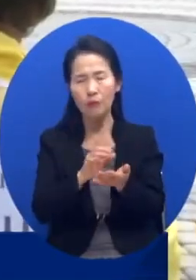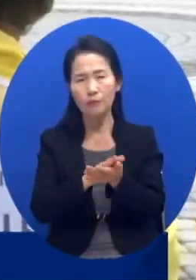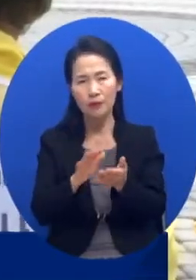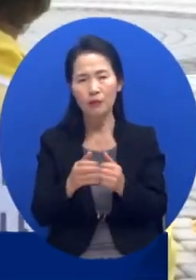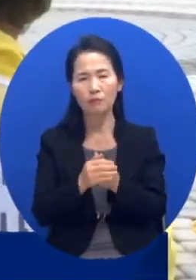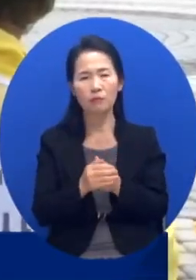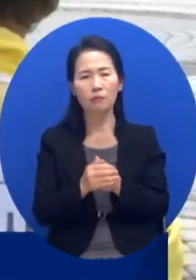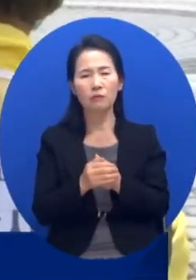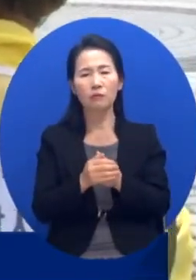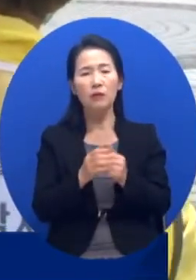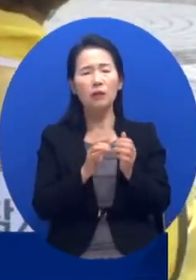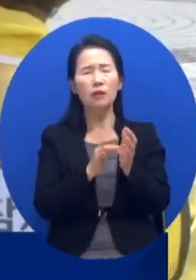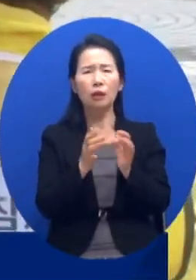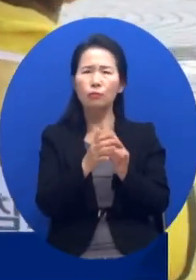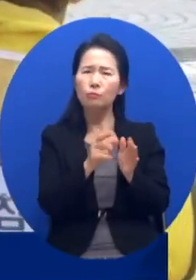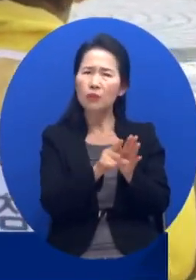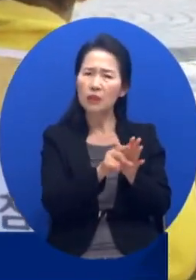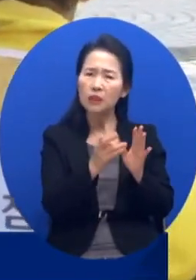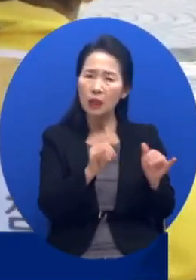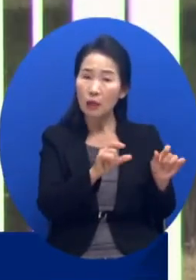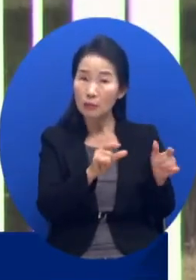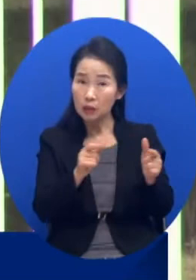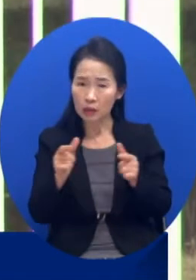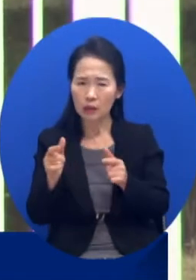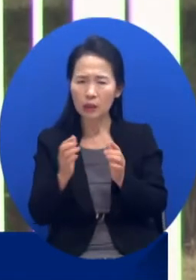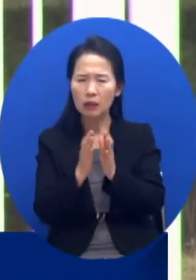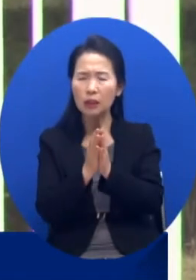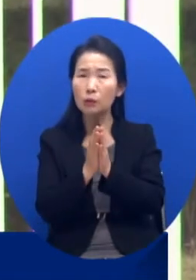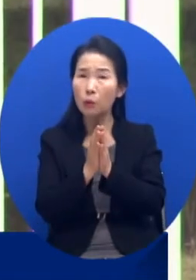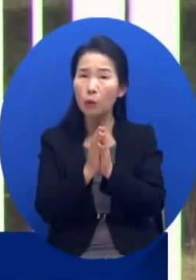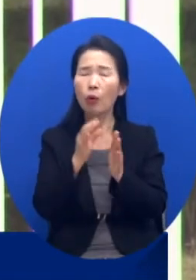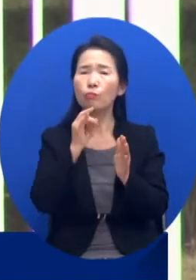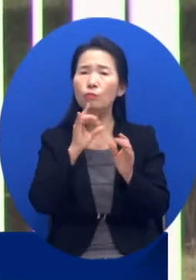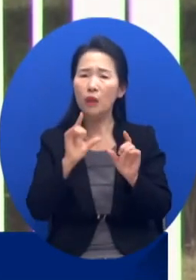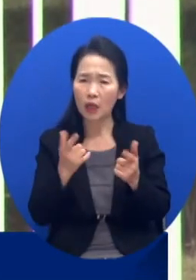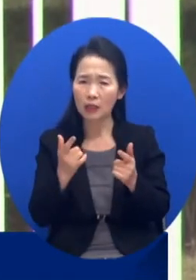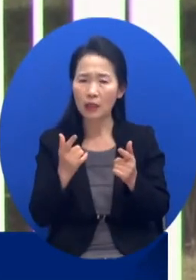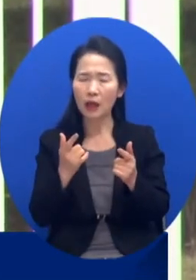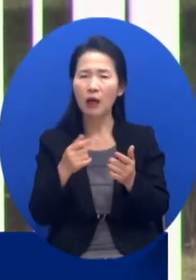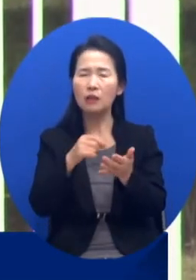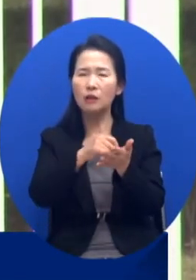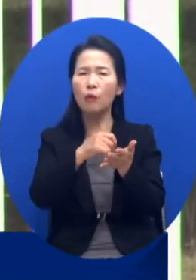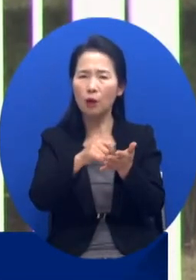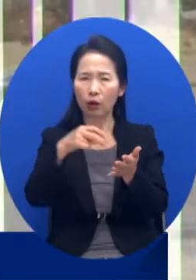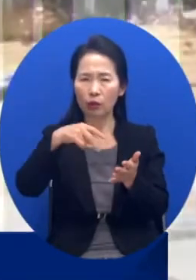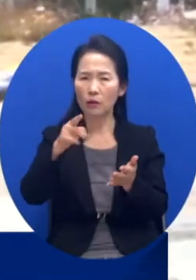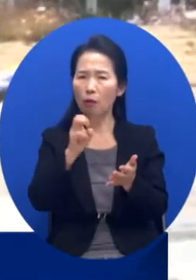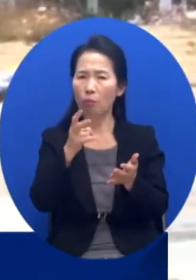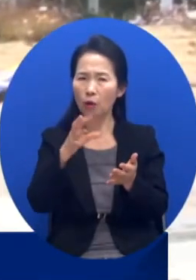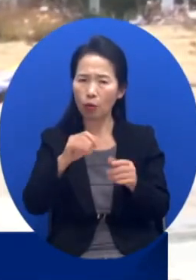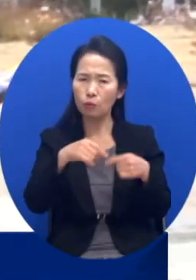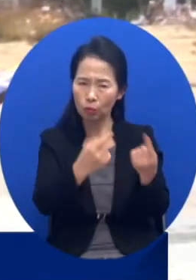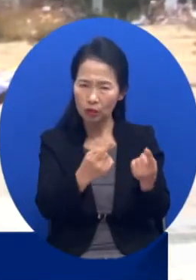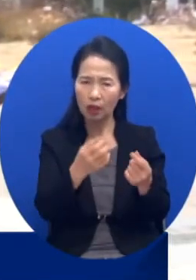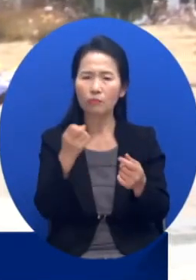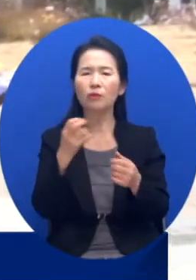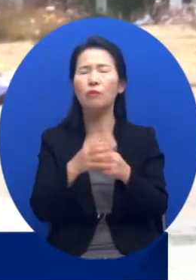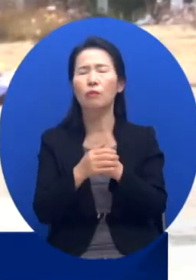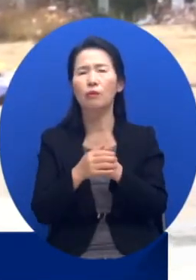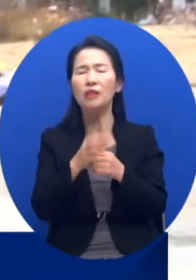예수 믿는 분들이 기도뿐만 아니라 서명에도 동참해 주시고 진실 규명을 할수